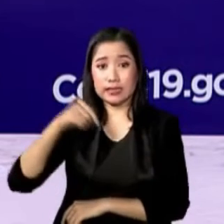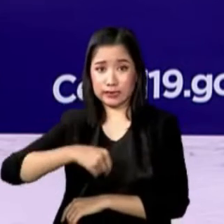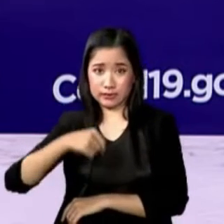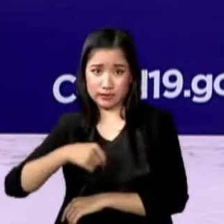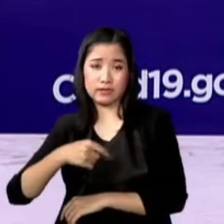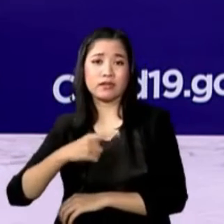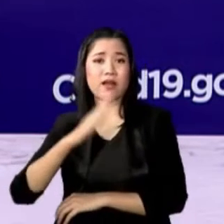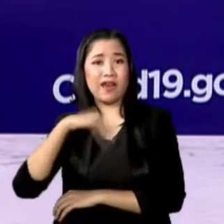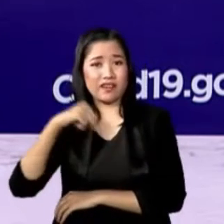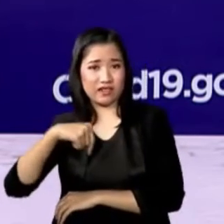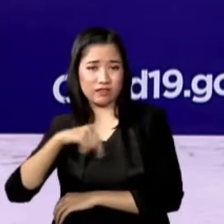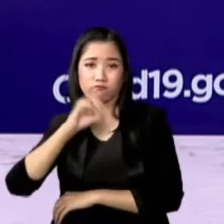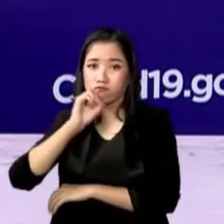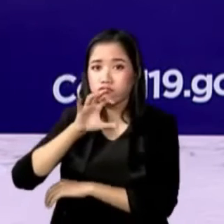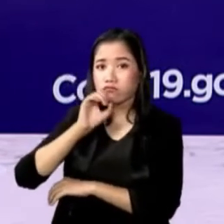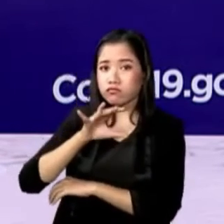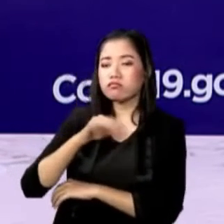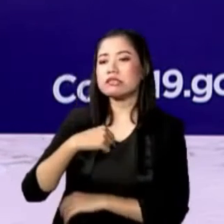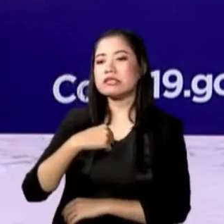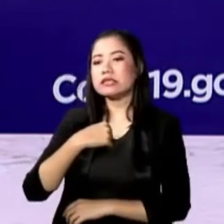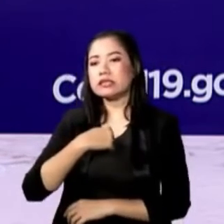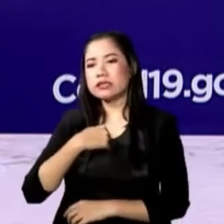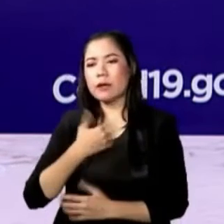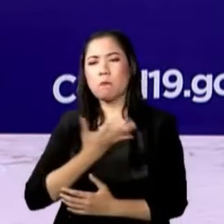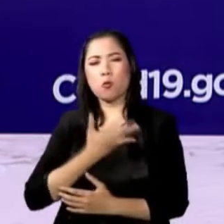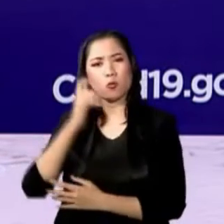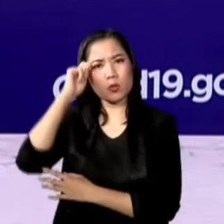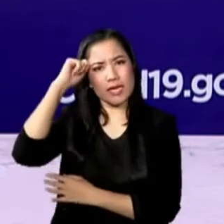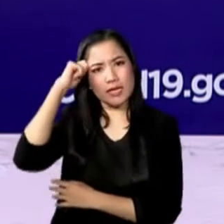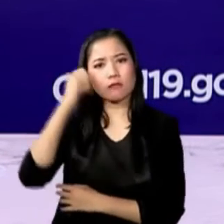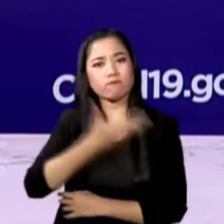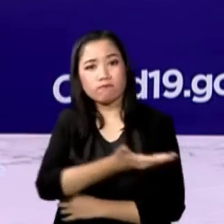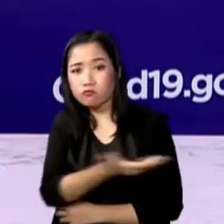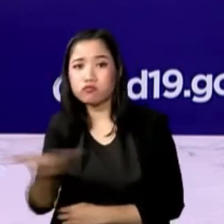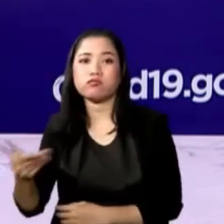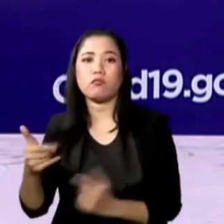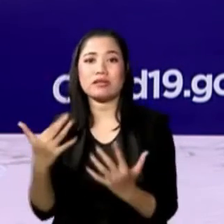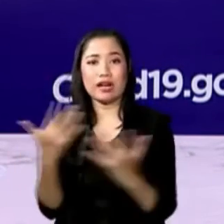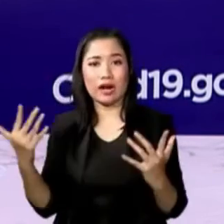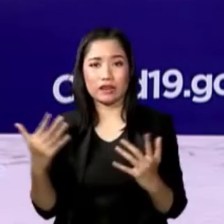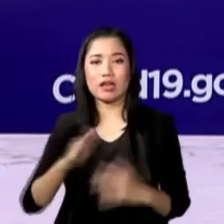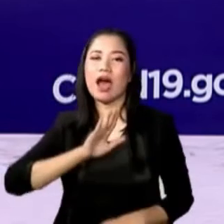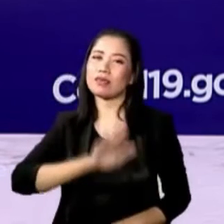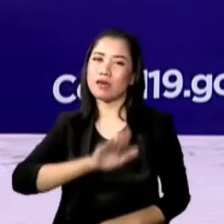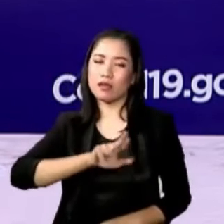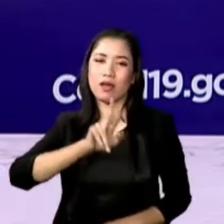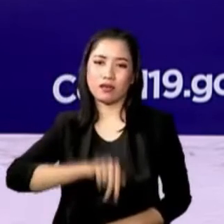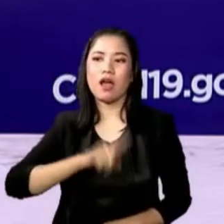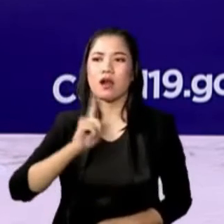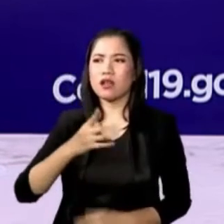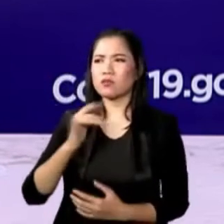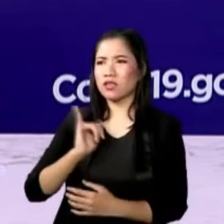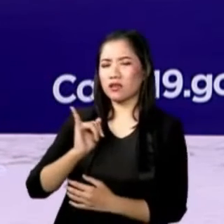konferensi pers pada hari ini, saya hendak mengingatkan agar masyarakat lebih berhati-hati dalam